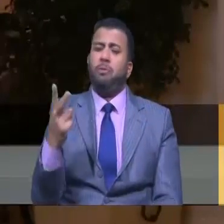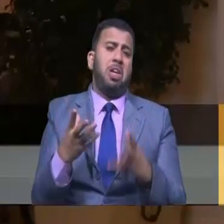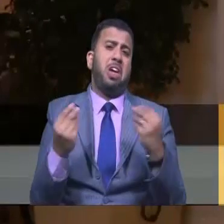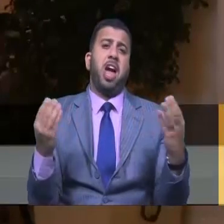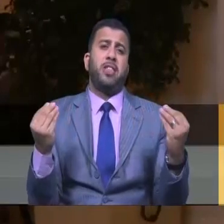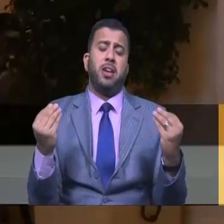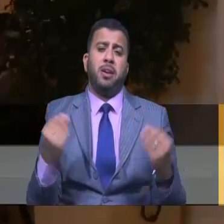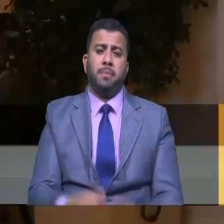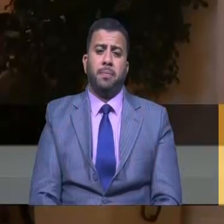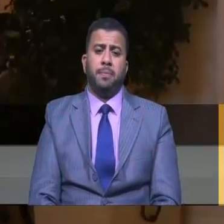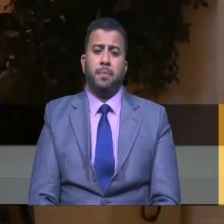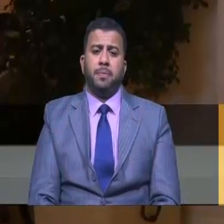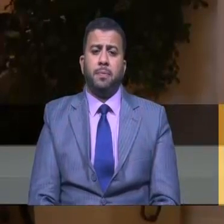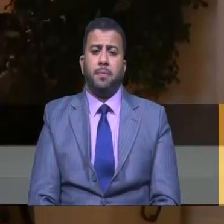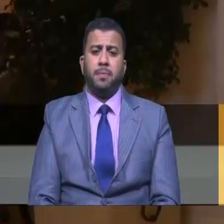من